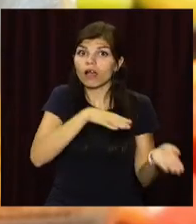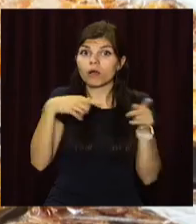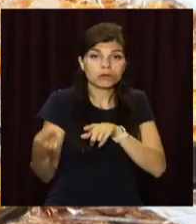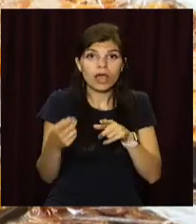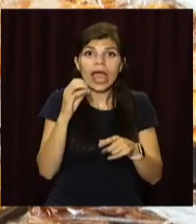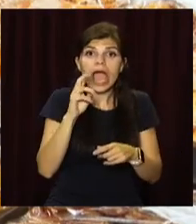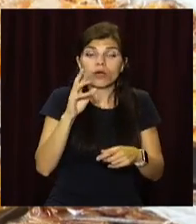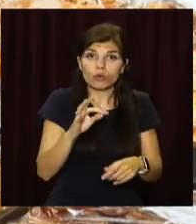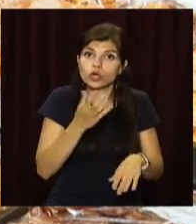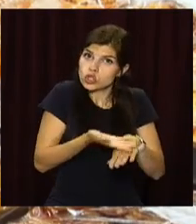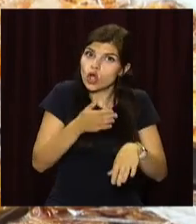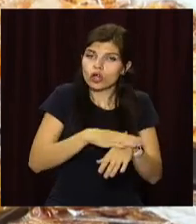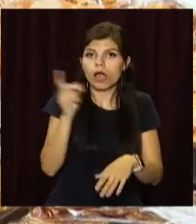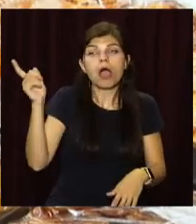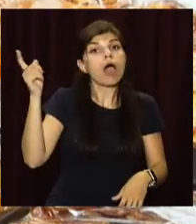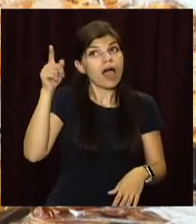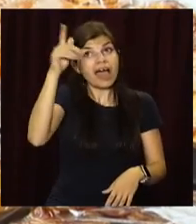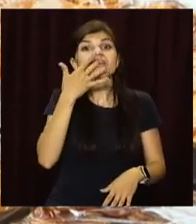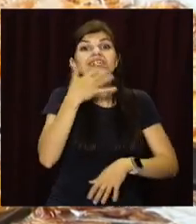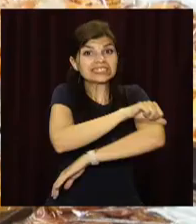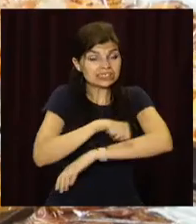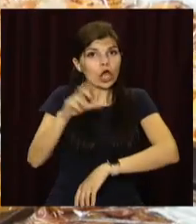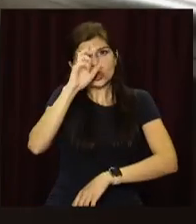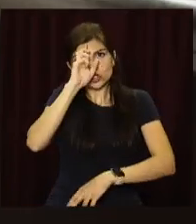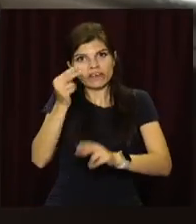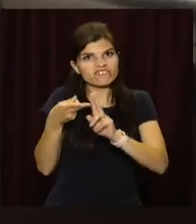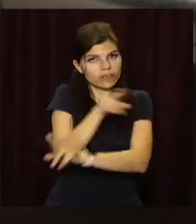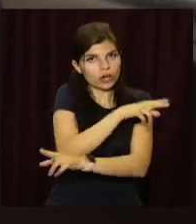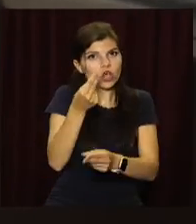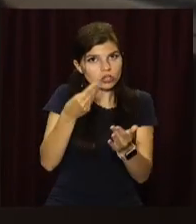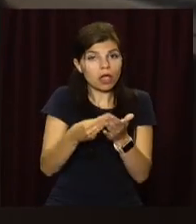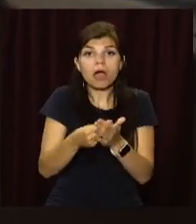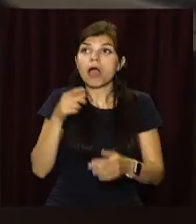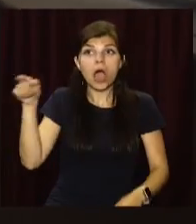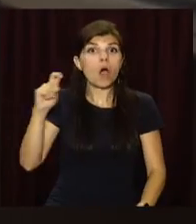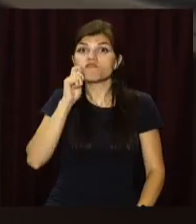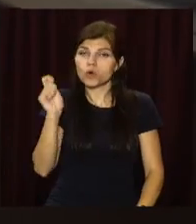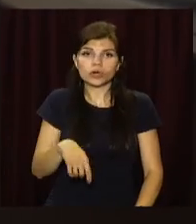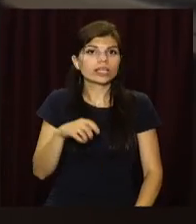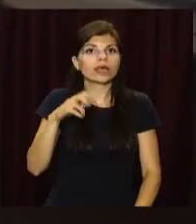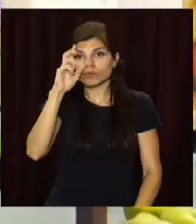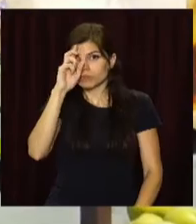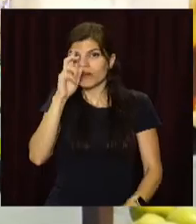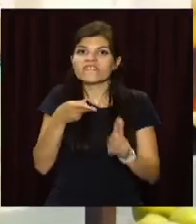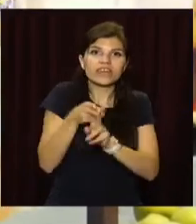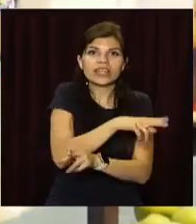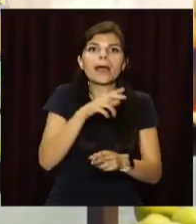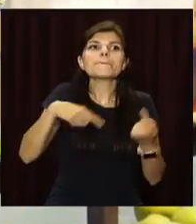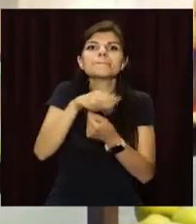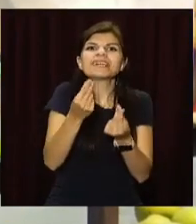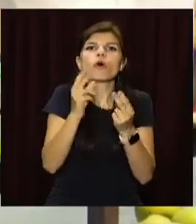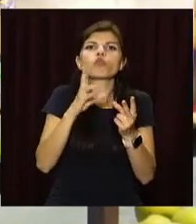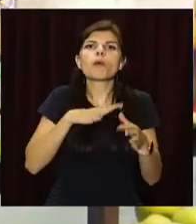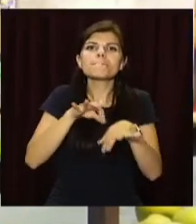поліетилену на екопродукцію, держава компенсує збитки. В Україні бізнесменам відшкодовувати поки що не збираються. Галина Ізмайлова,